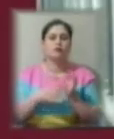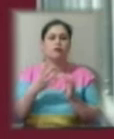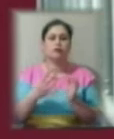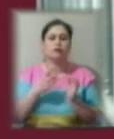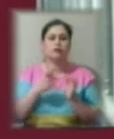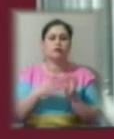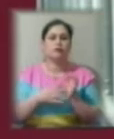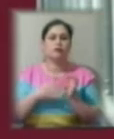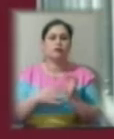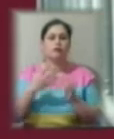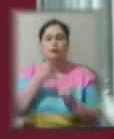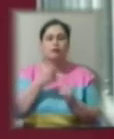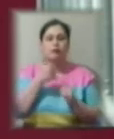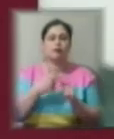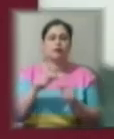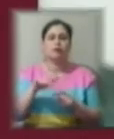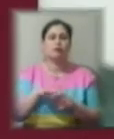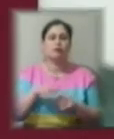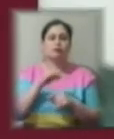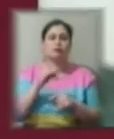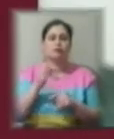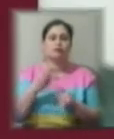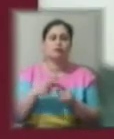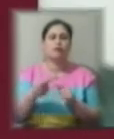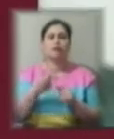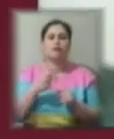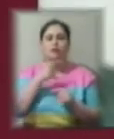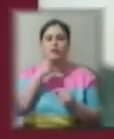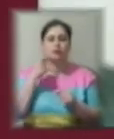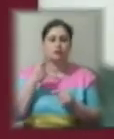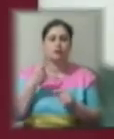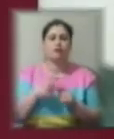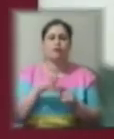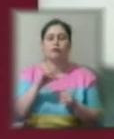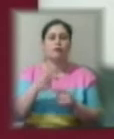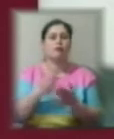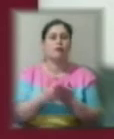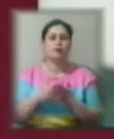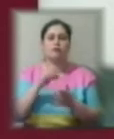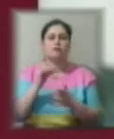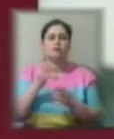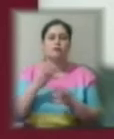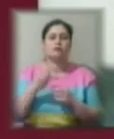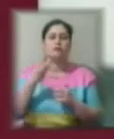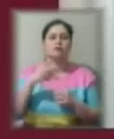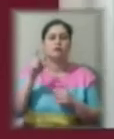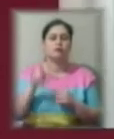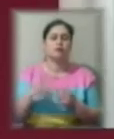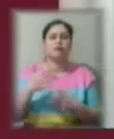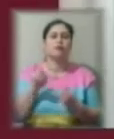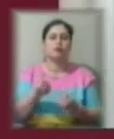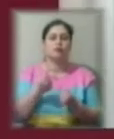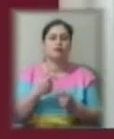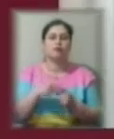1994-95 на території Чечні, вимагали у Росії. Ні його покази, ні свідчення ще 30 людей, які підтверджували, що у той час